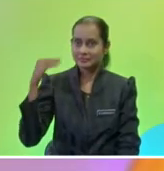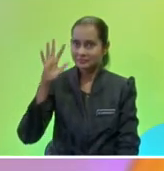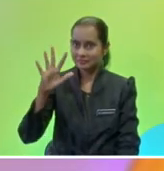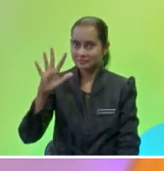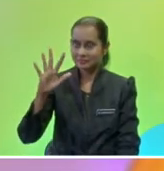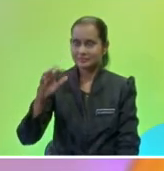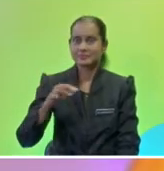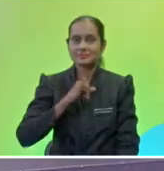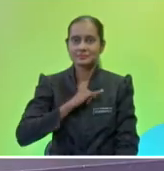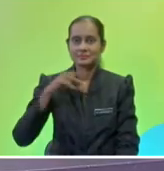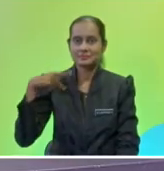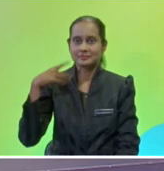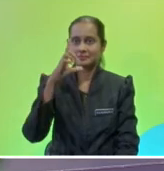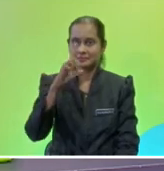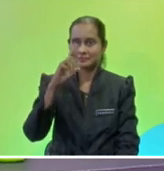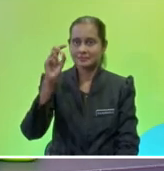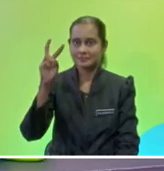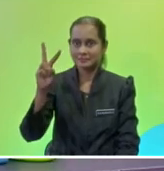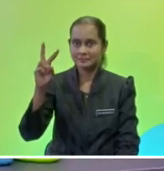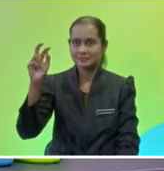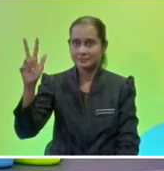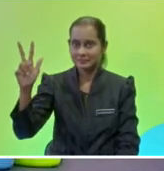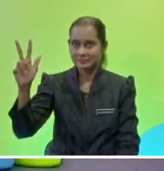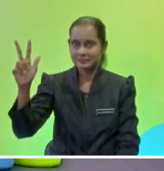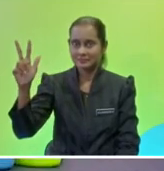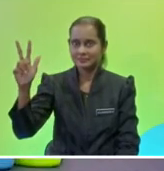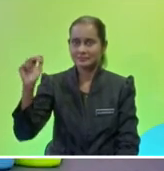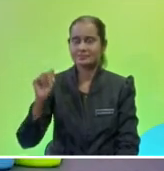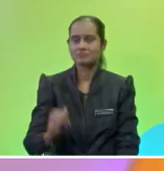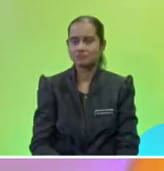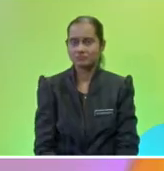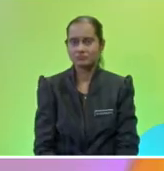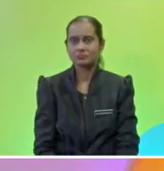ada satu dua tiga tiga